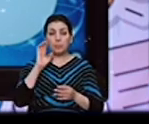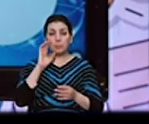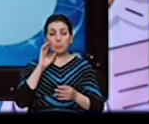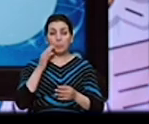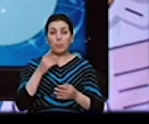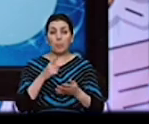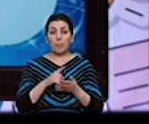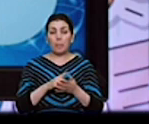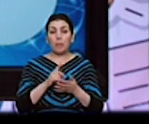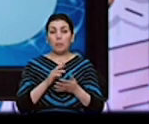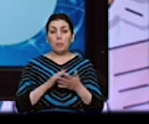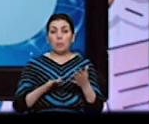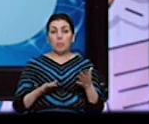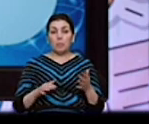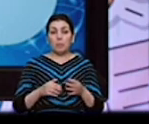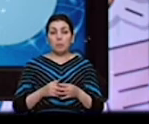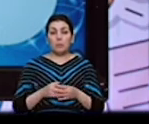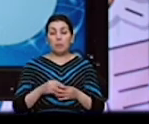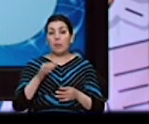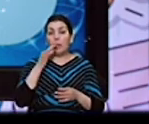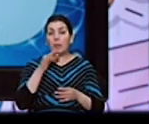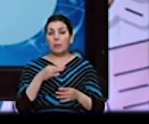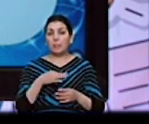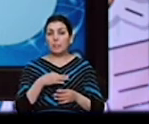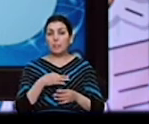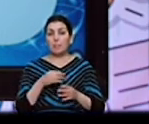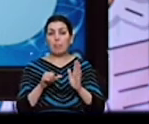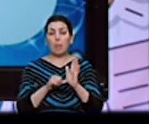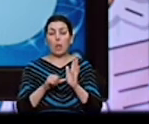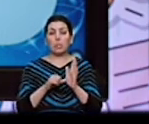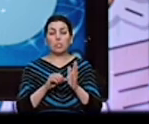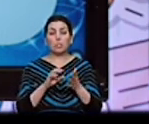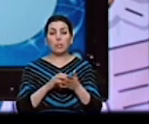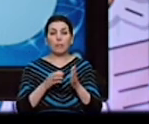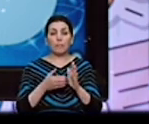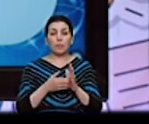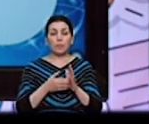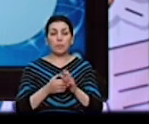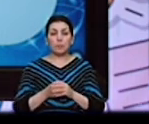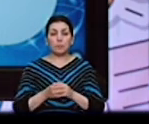tinglang, darsimizni davom ettiramiz. Aytingchi, 6-sinfda